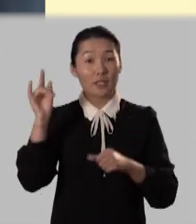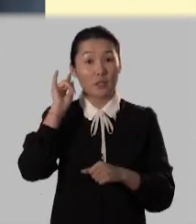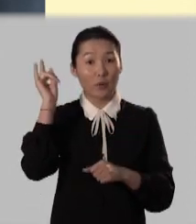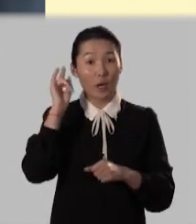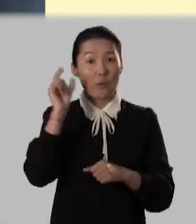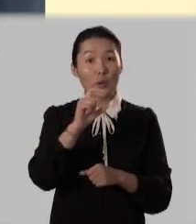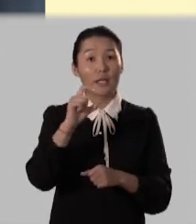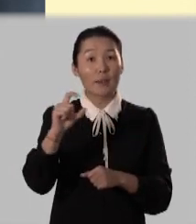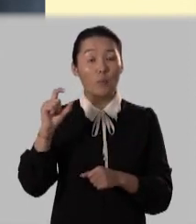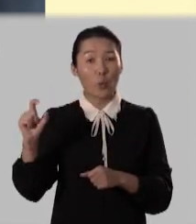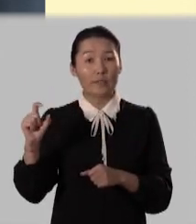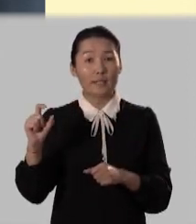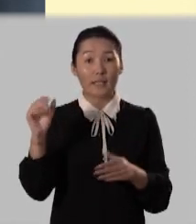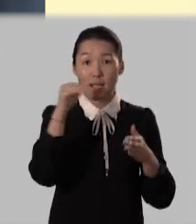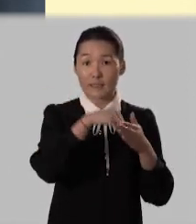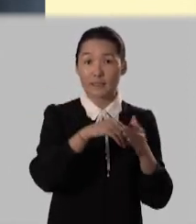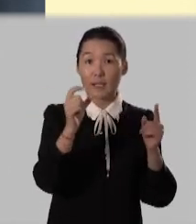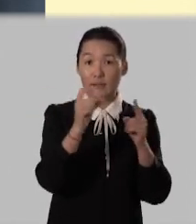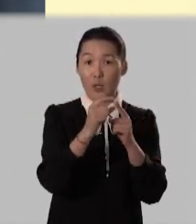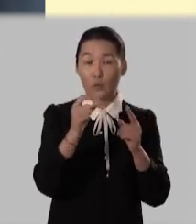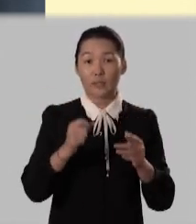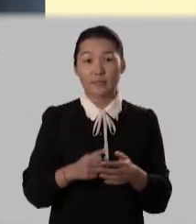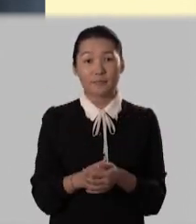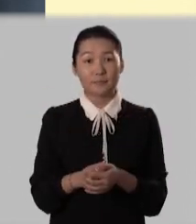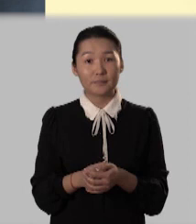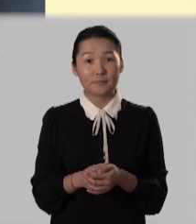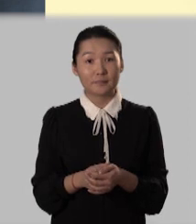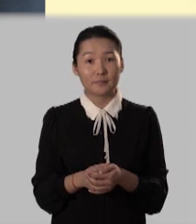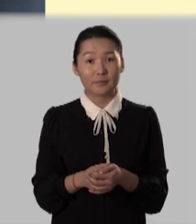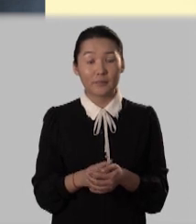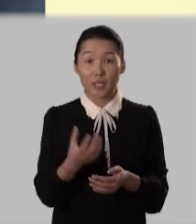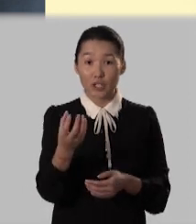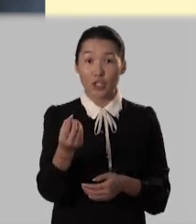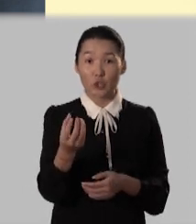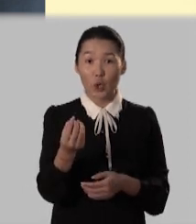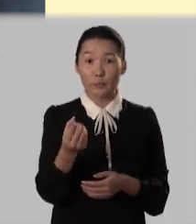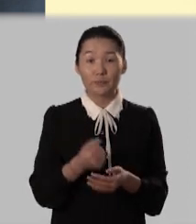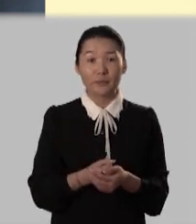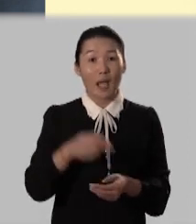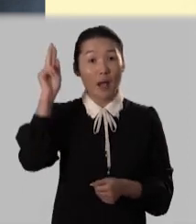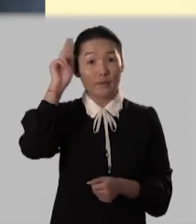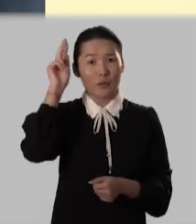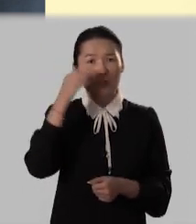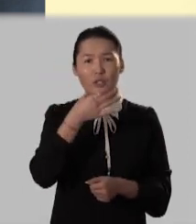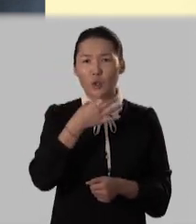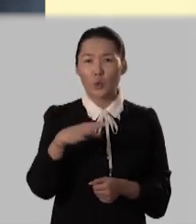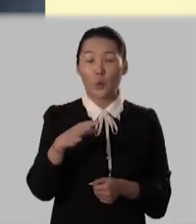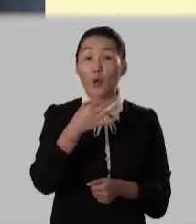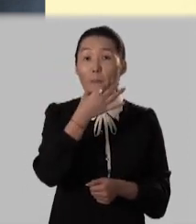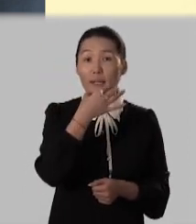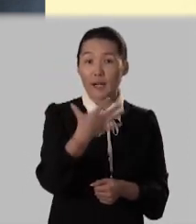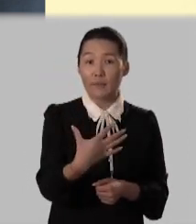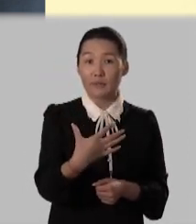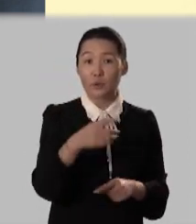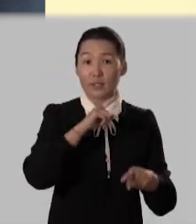буквенный состав слов и еще выучите любую понравившуюся вам